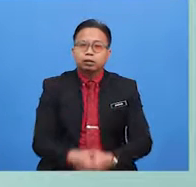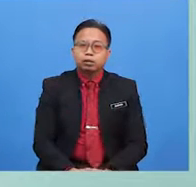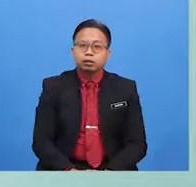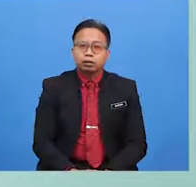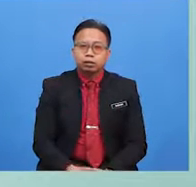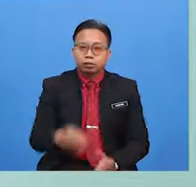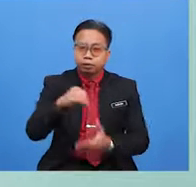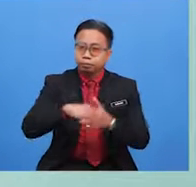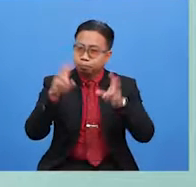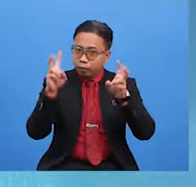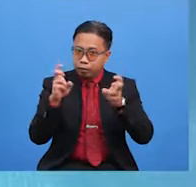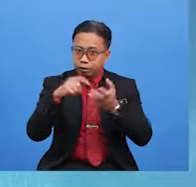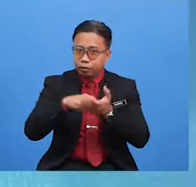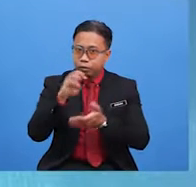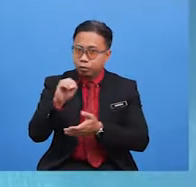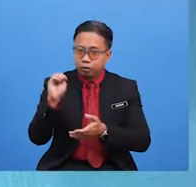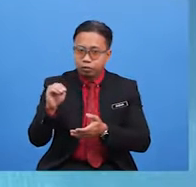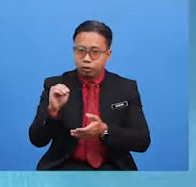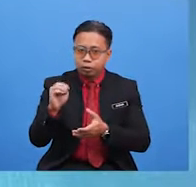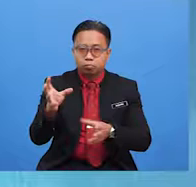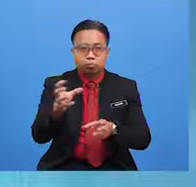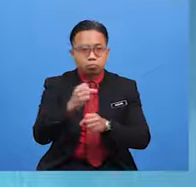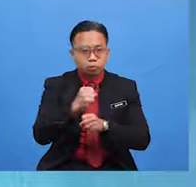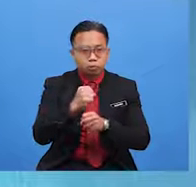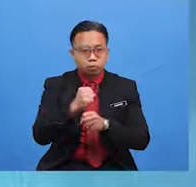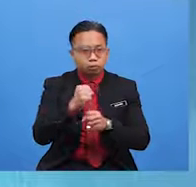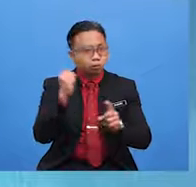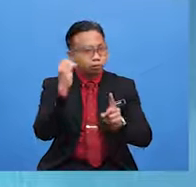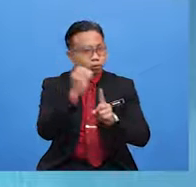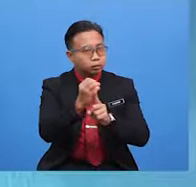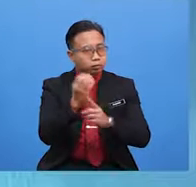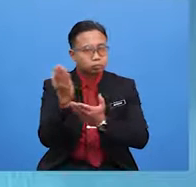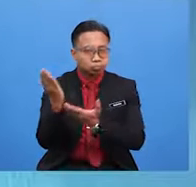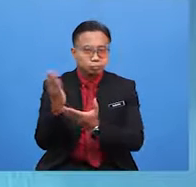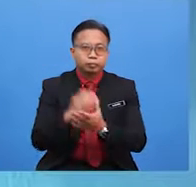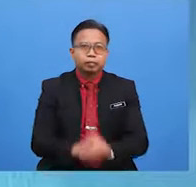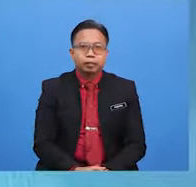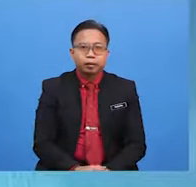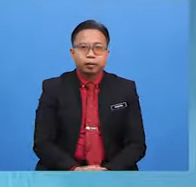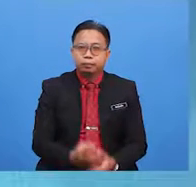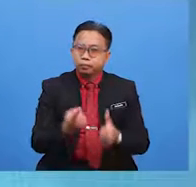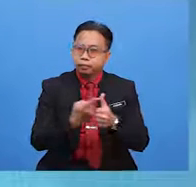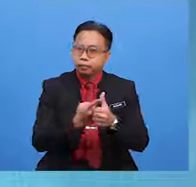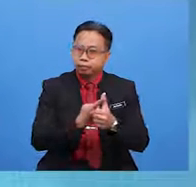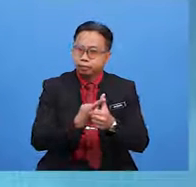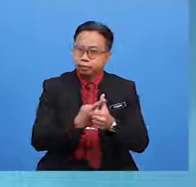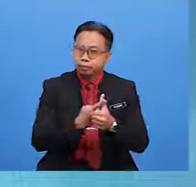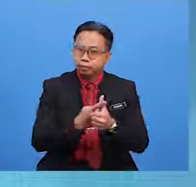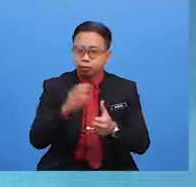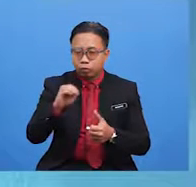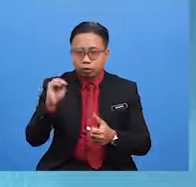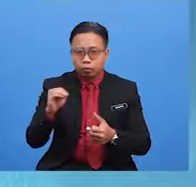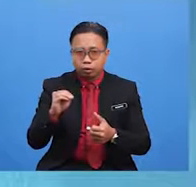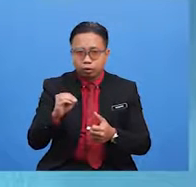Dalam tajuk ini, murid-murid perlu mencapai standard pembelajaran yang berikut. Pertama, murid-murid seharusnya